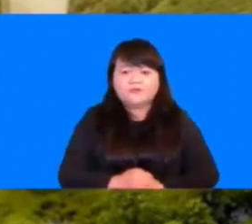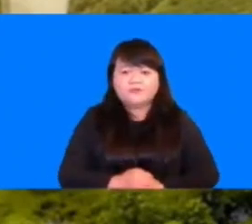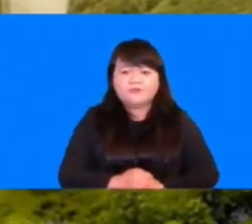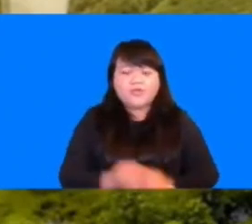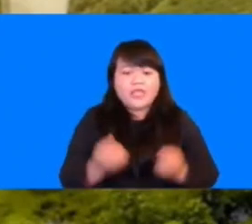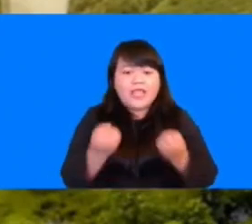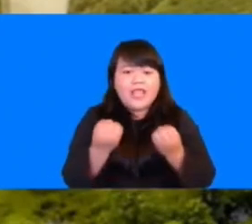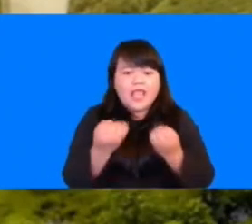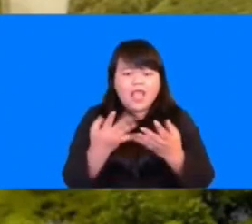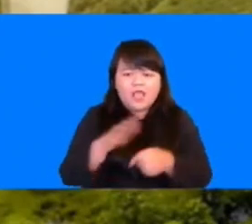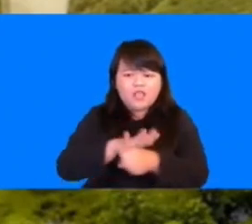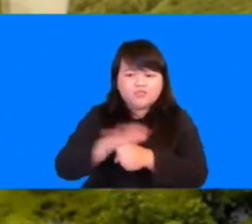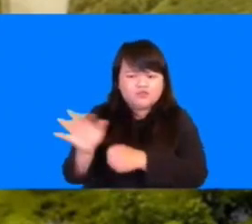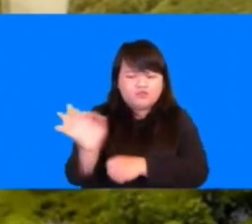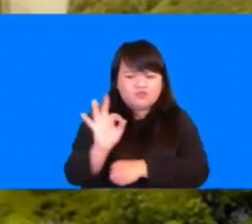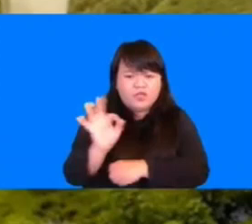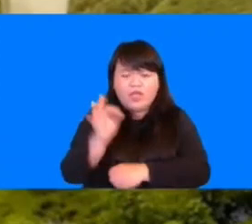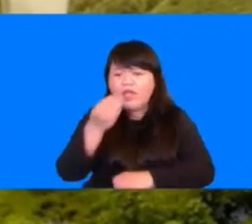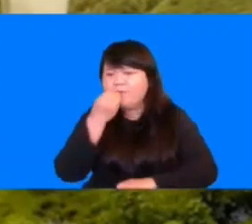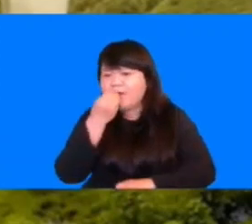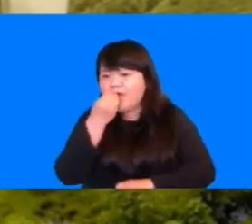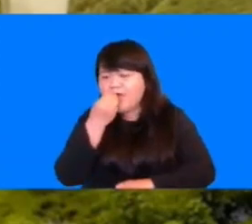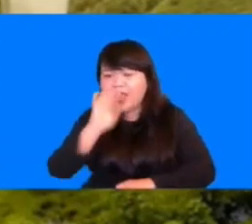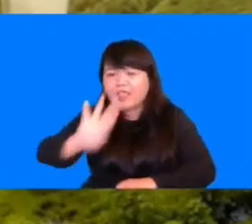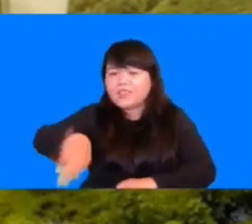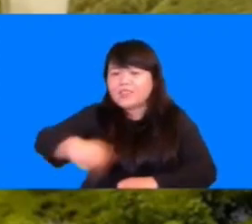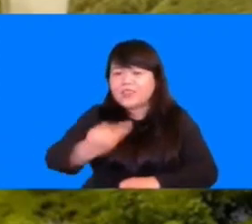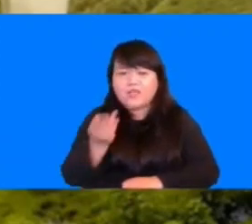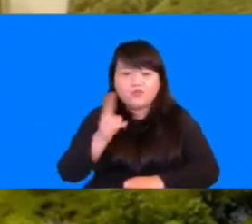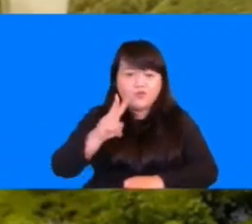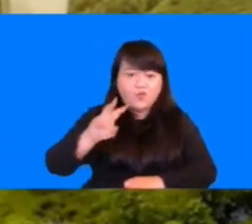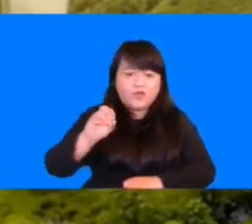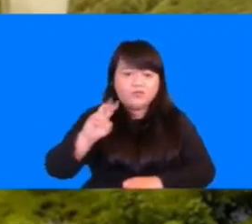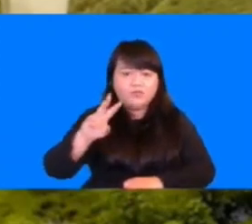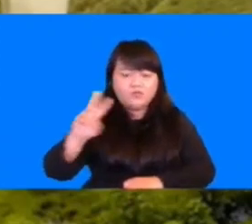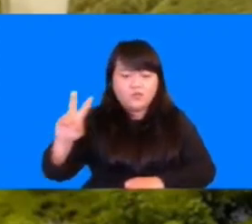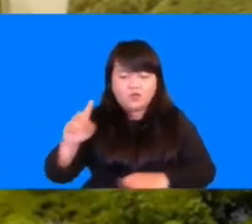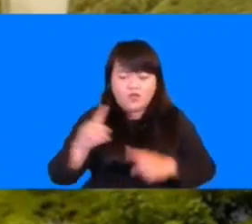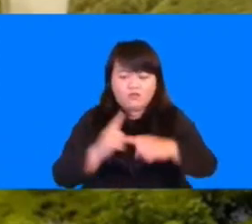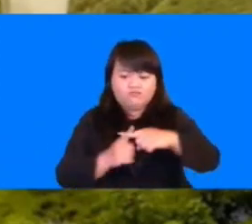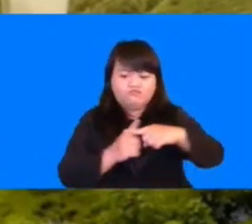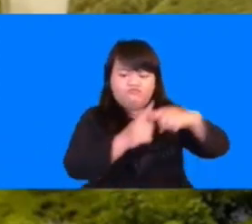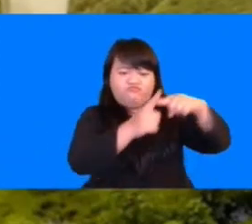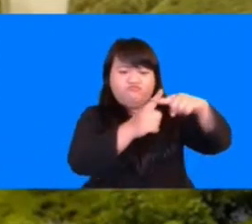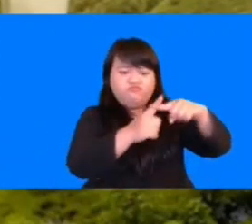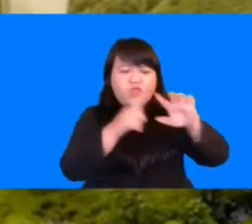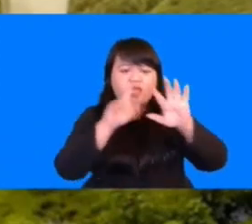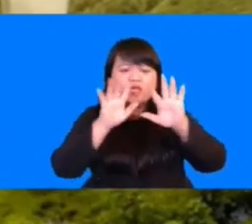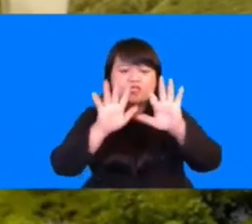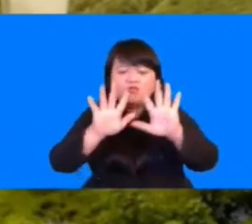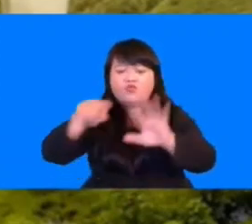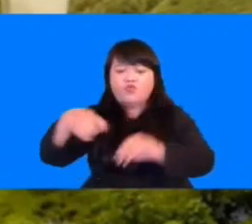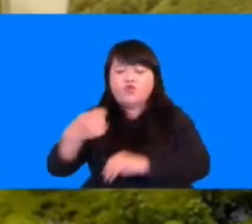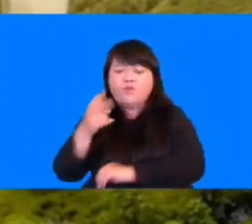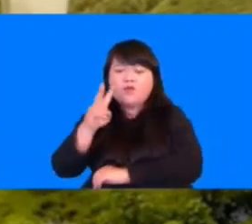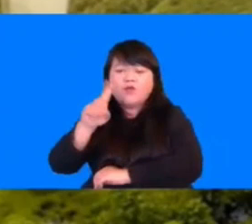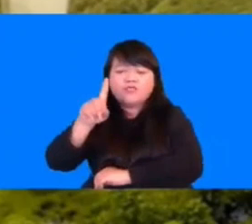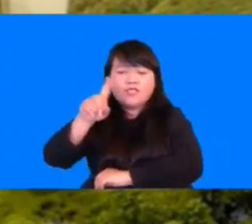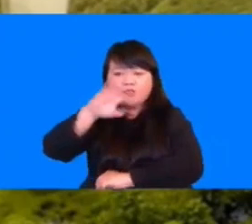prevalensi ketidakcukupan konsumsi pangan pada tahun 2022 mengalami peningkatan menjadi